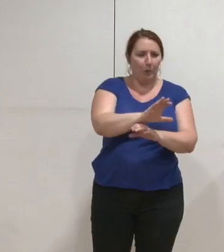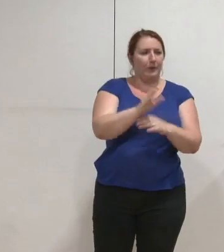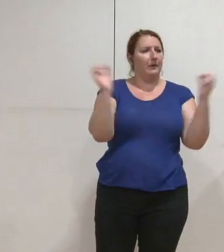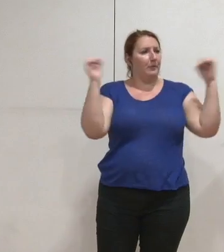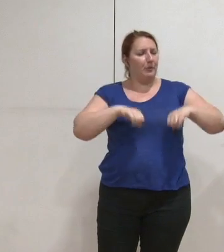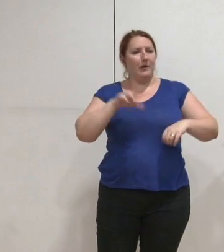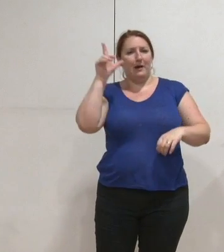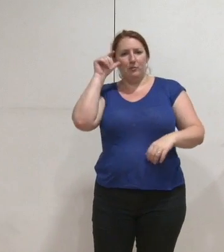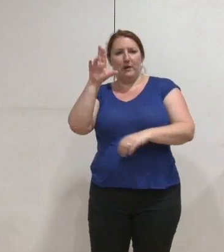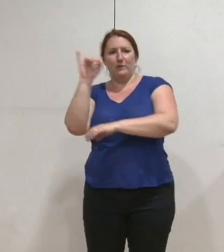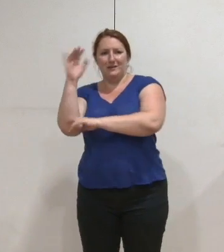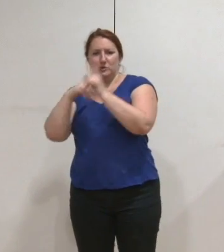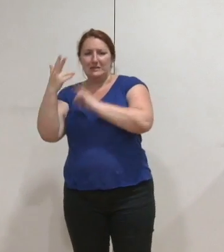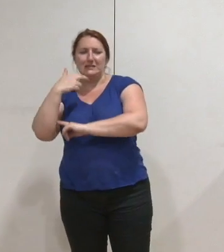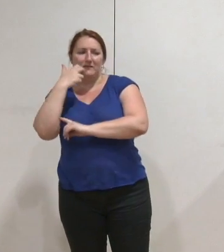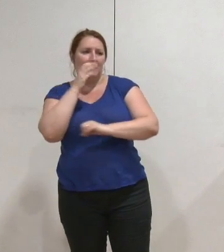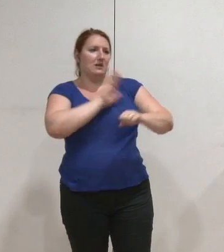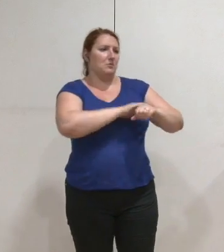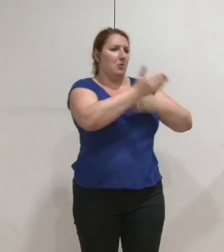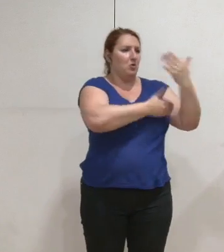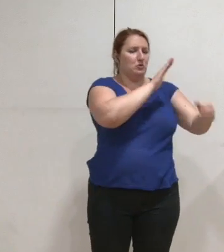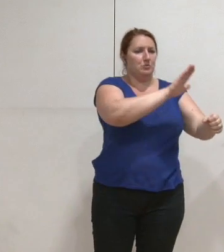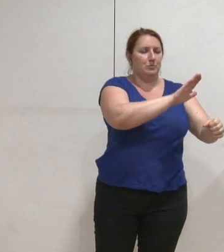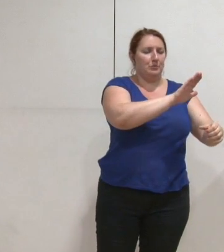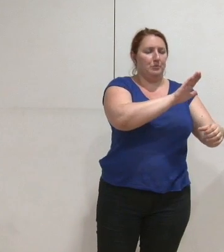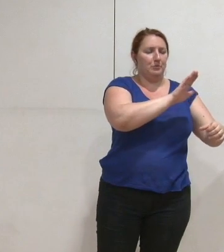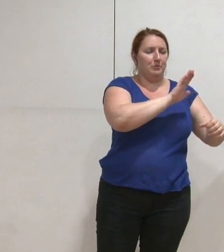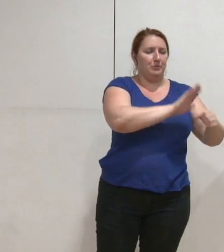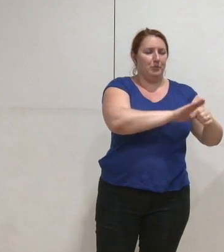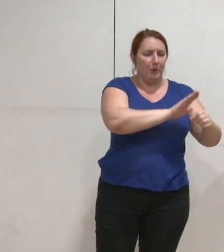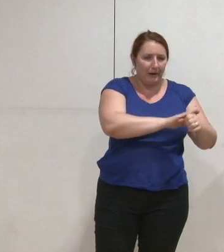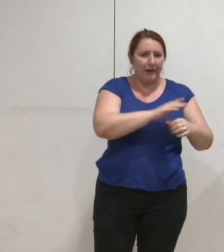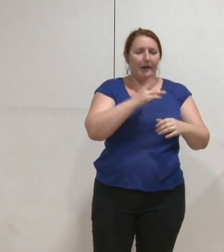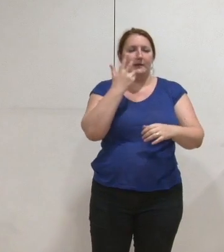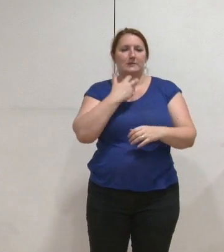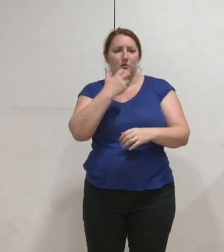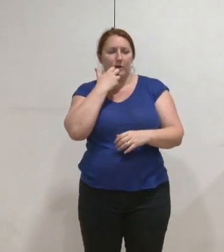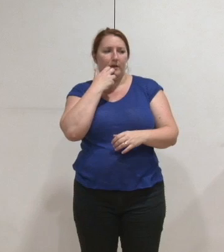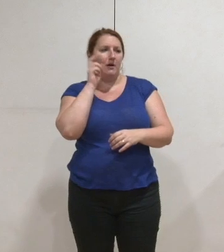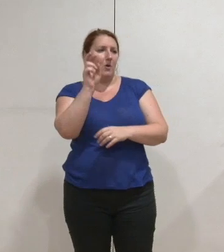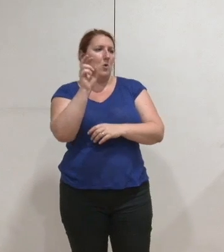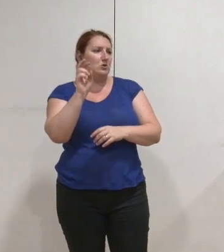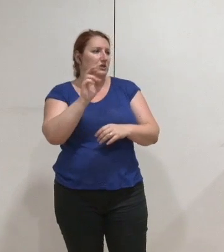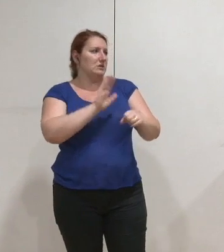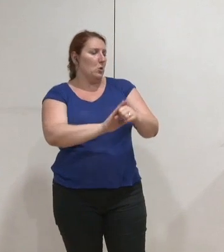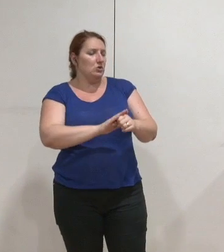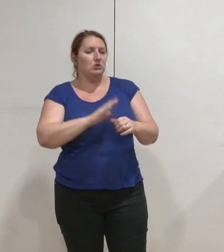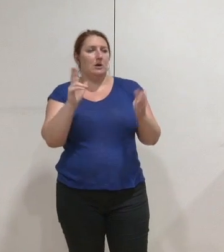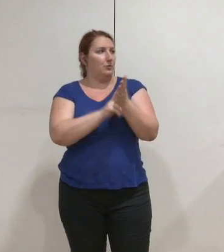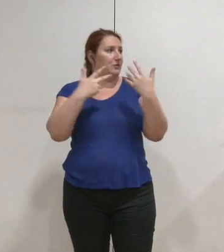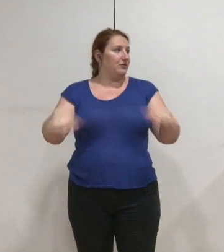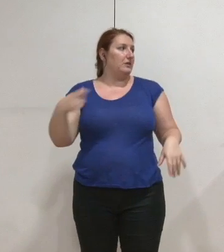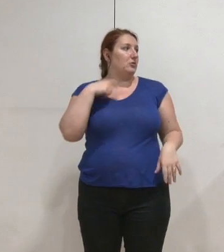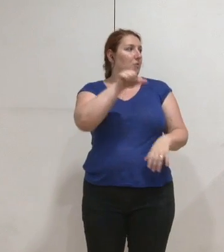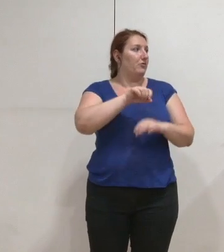société civile rassemblement de gauche et de progrès rassemblement citoyen de la gauche et des écologistes délibération adoptée délibération numéro